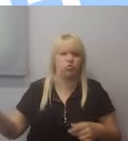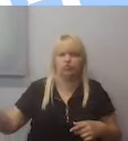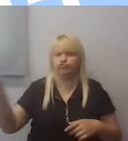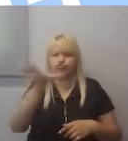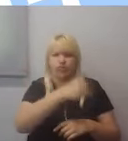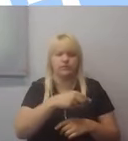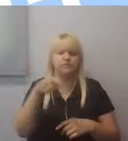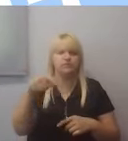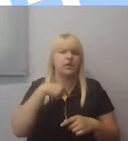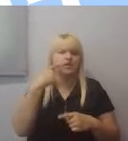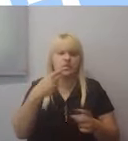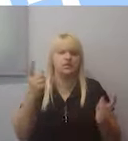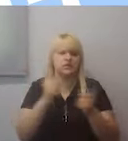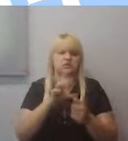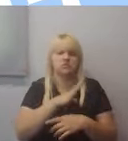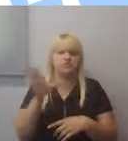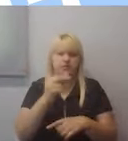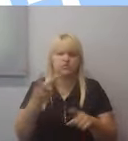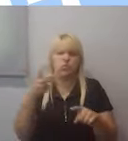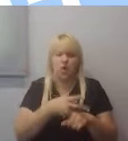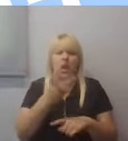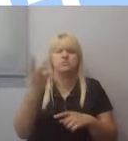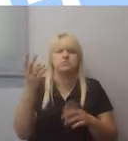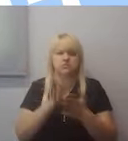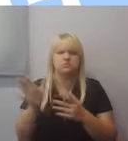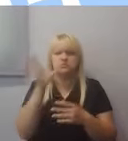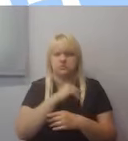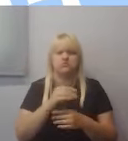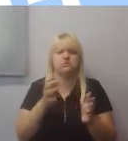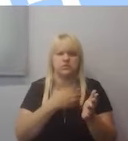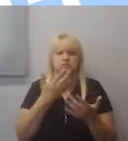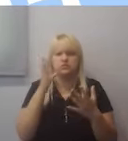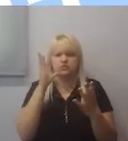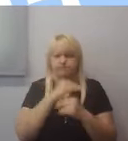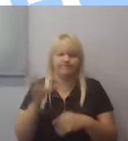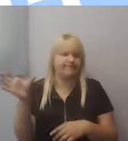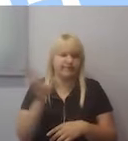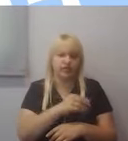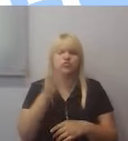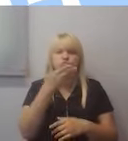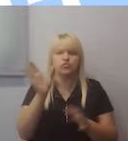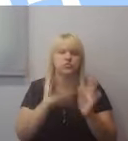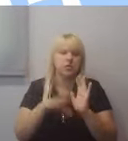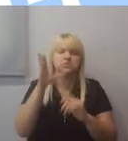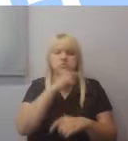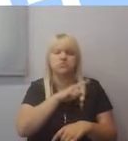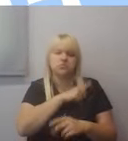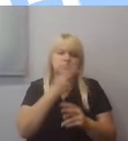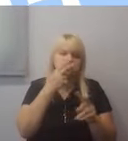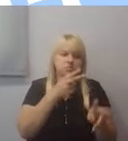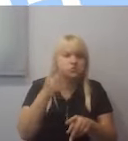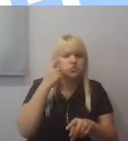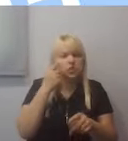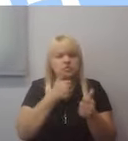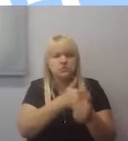īsi ka visam ir tāda duālā pielietojamība varbūt vienkārši varat trenēt savu uzmanību savu domu izdomu